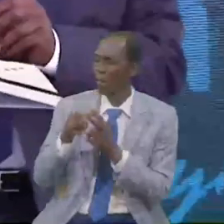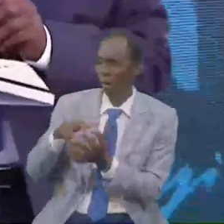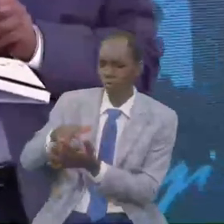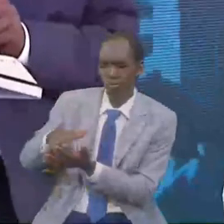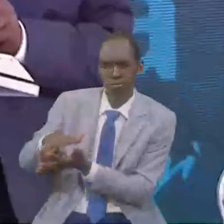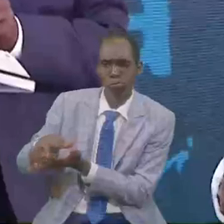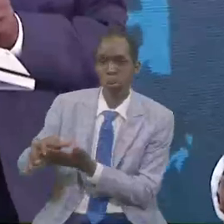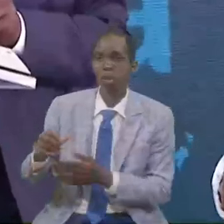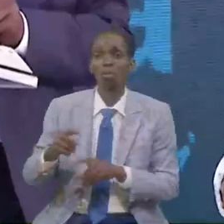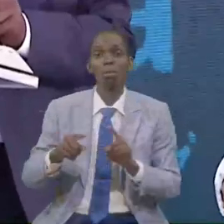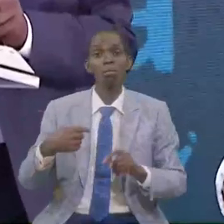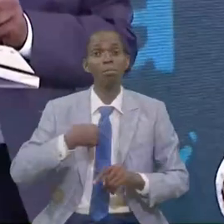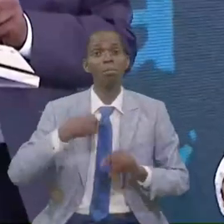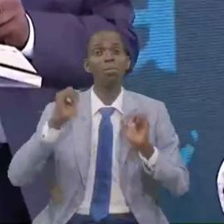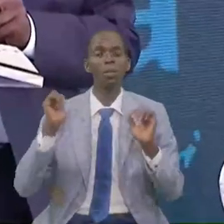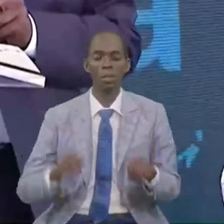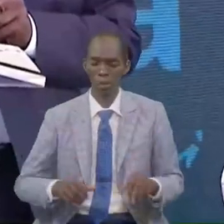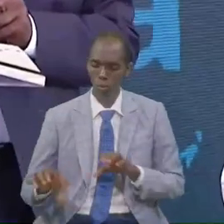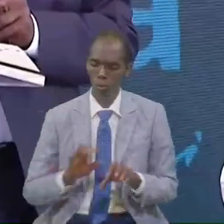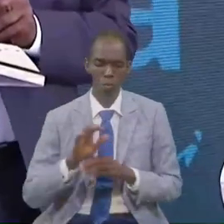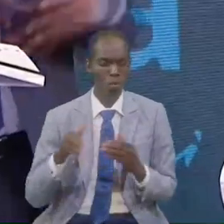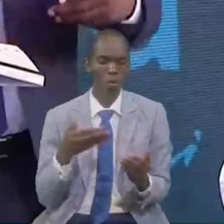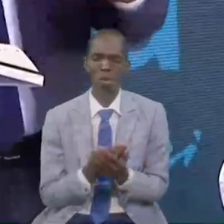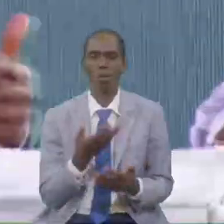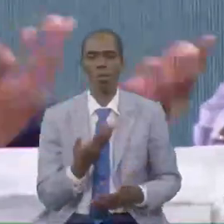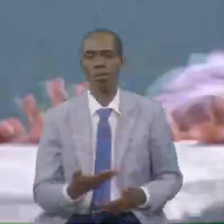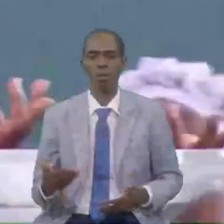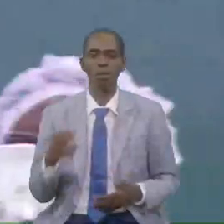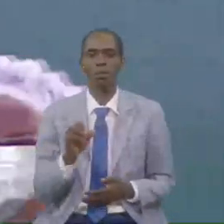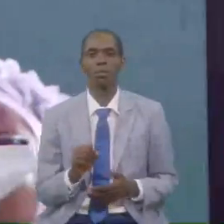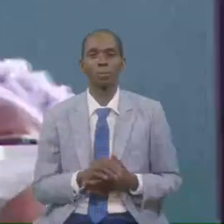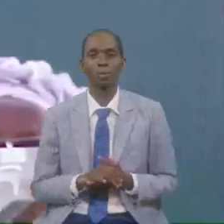Ah, moi, je ne peux pas aller dans cette direction-là, elle est très difficile, mais moi, je puis tout.